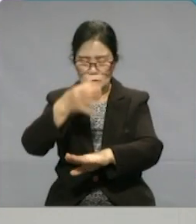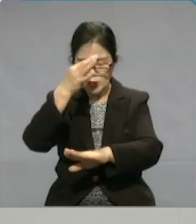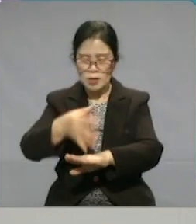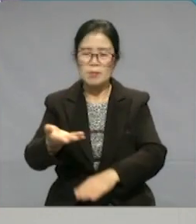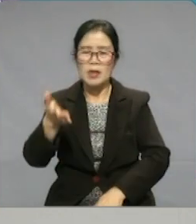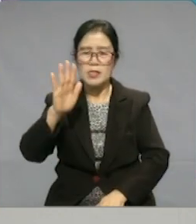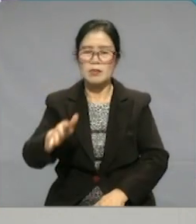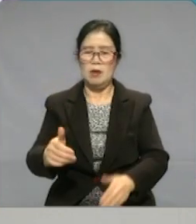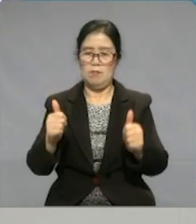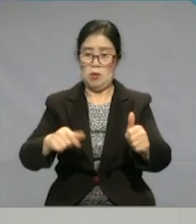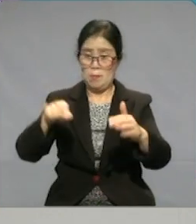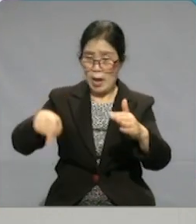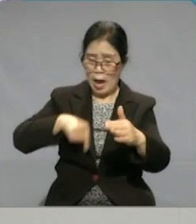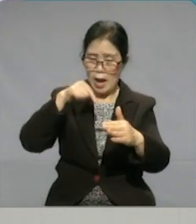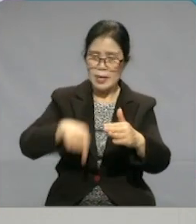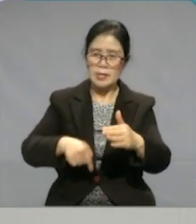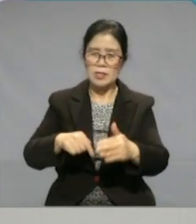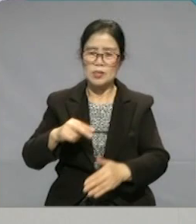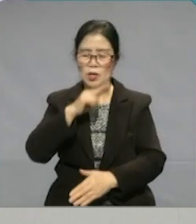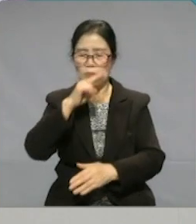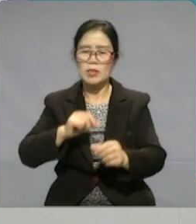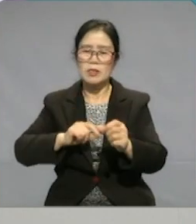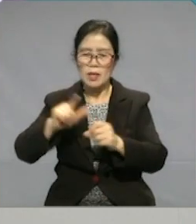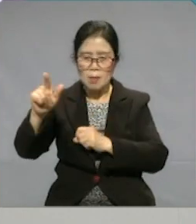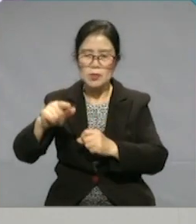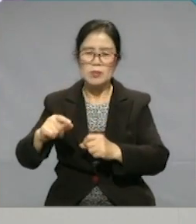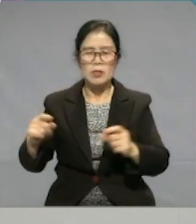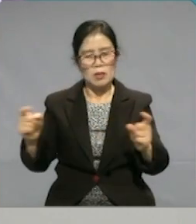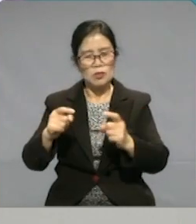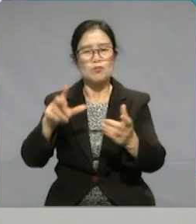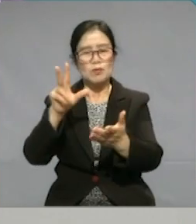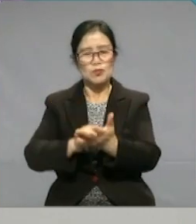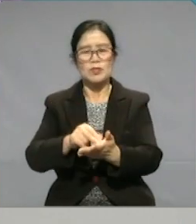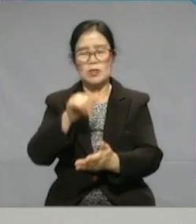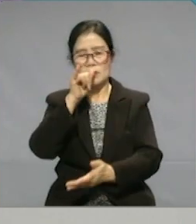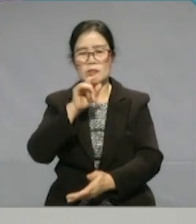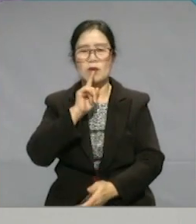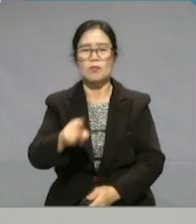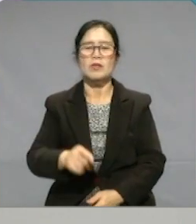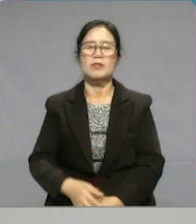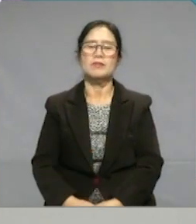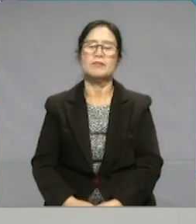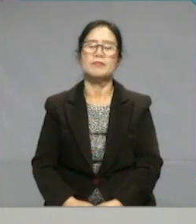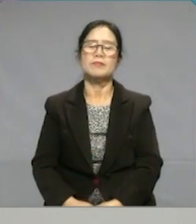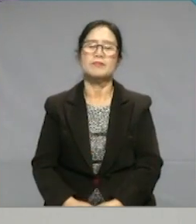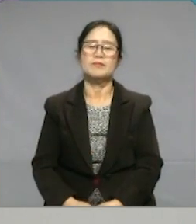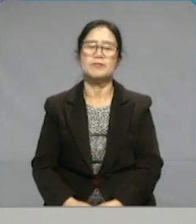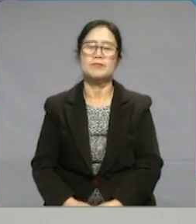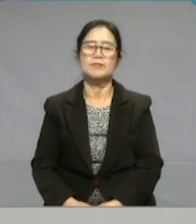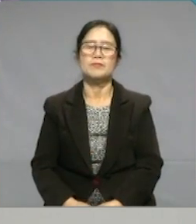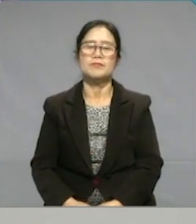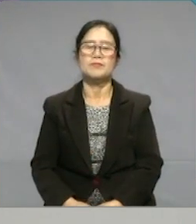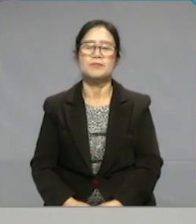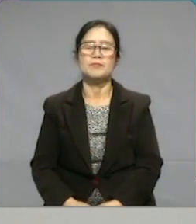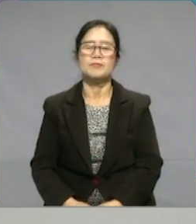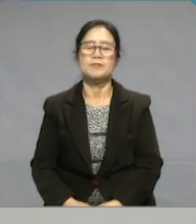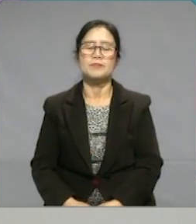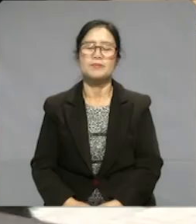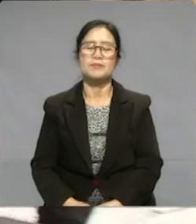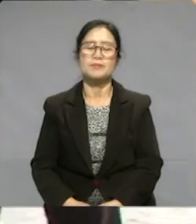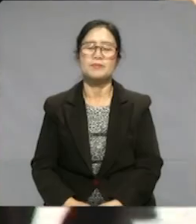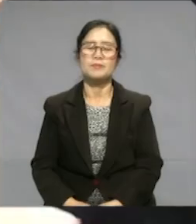숙였지만 법정 안에서는 혐의 대부분에 다툼의 여지가 있다고 주장했습니다. 이상호 기자입니다.